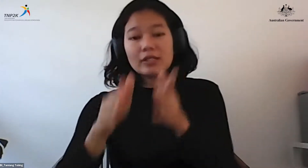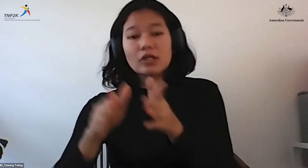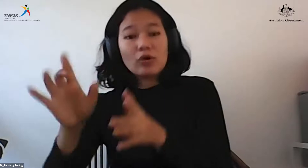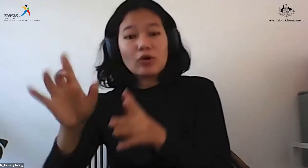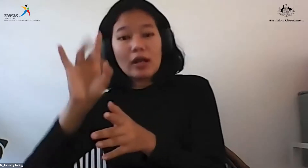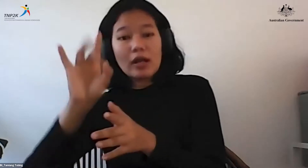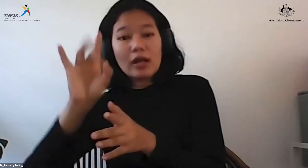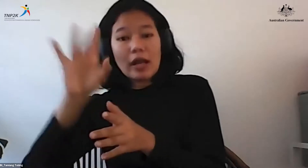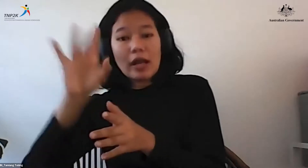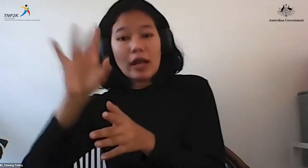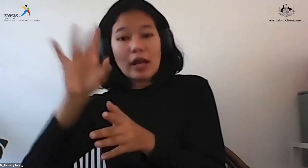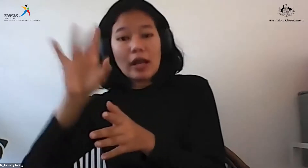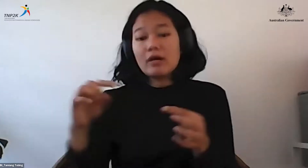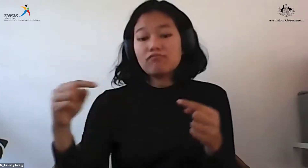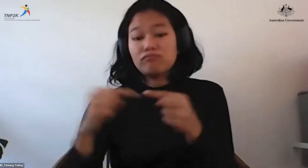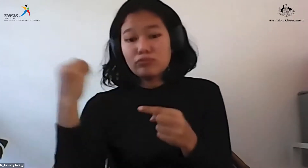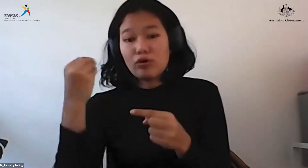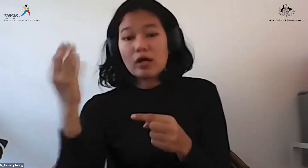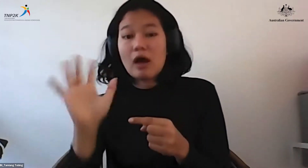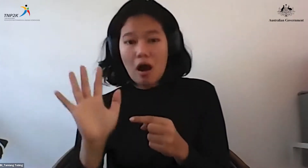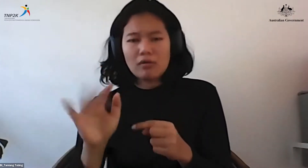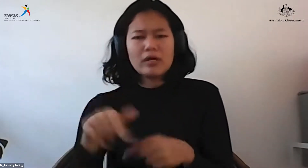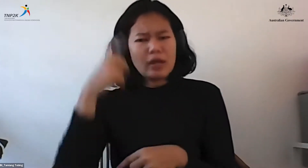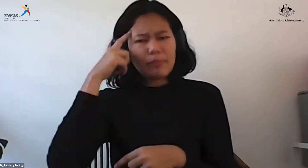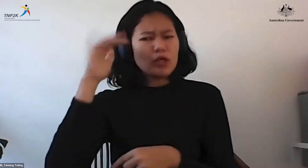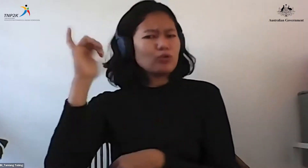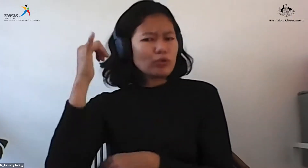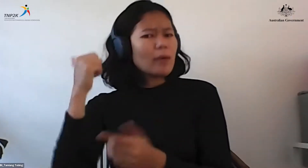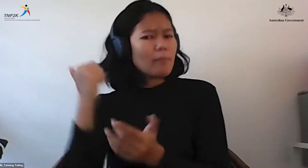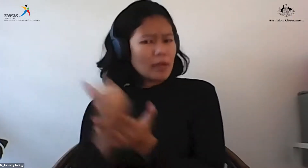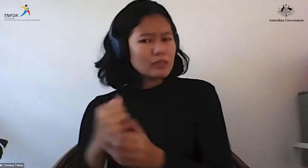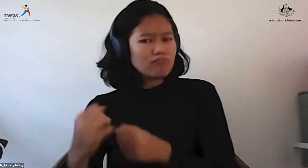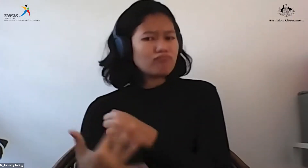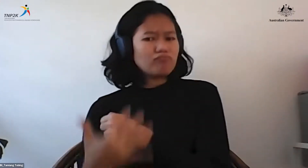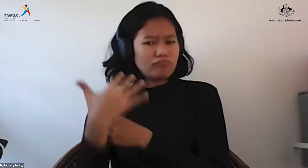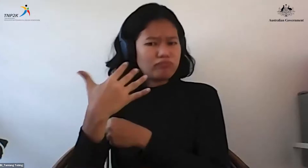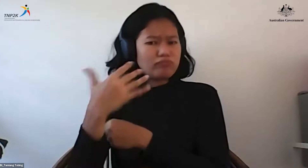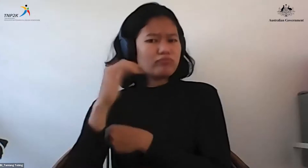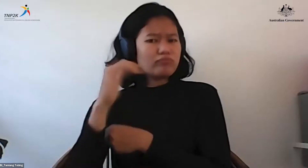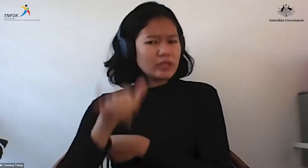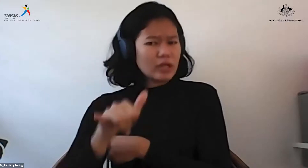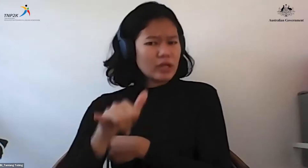dengan pariwisata ya. Jogja saya kira termasuk yang merasakan ya karena Jogja antara lain